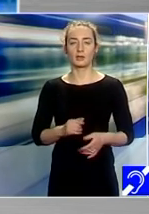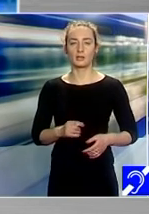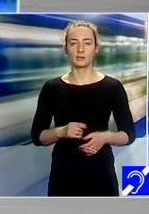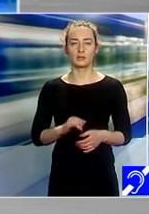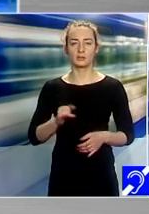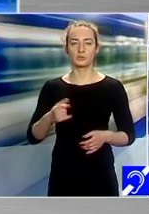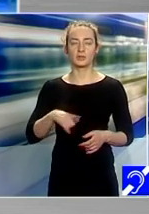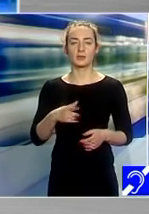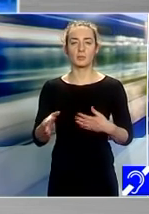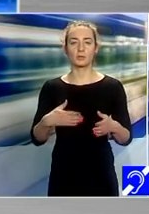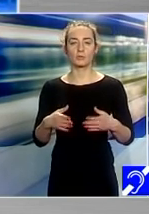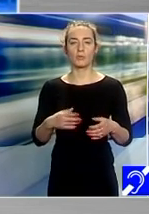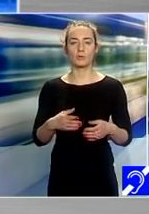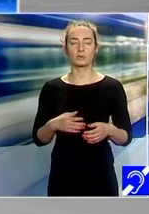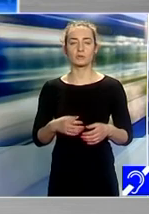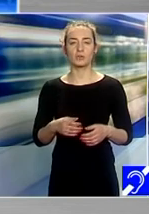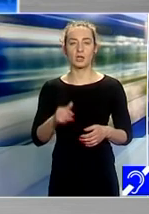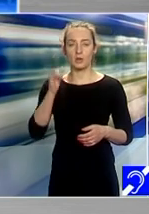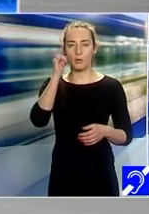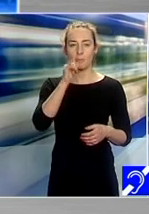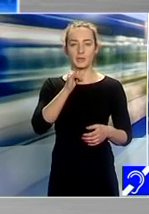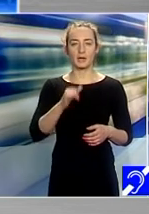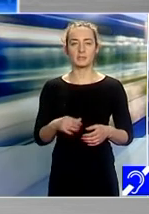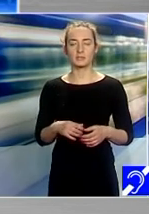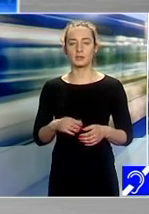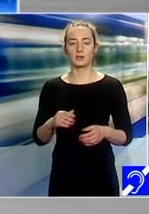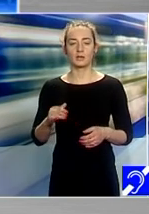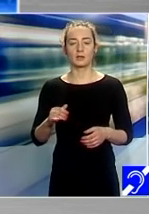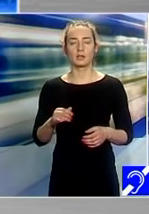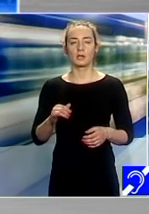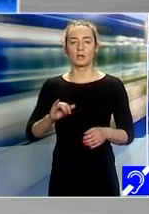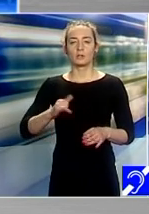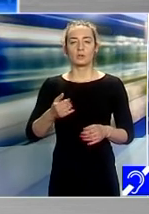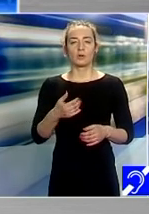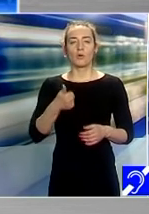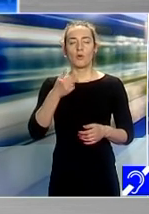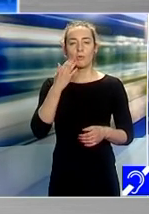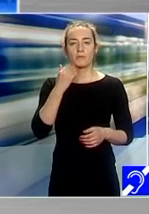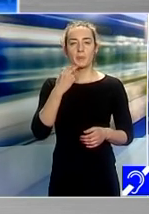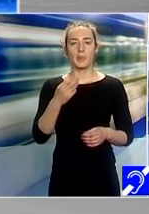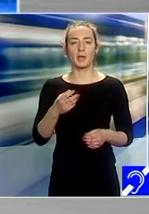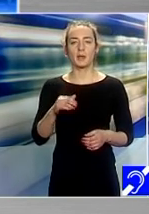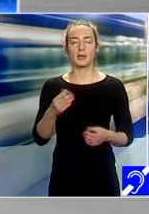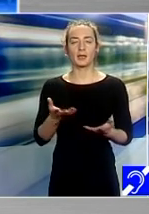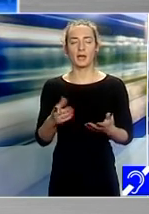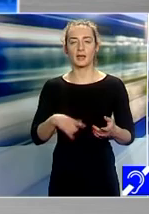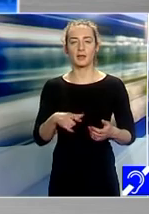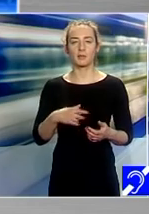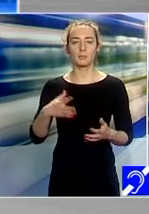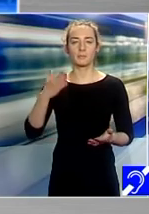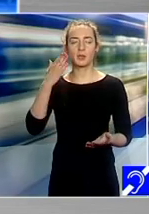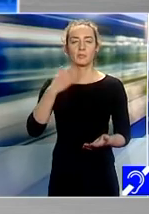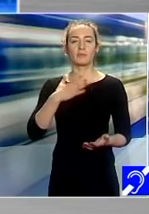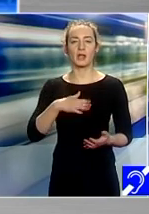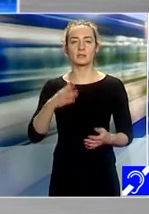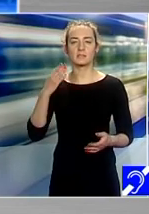intervenție chirurgicală, dar o pacientă care este supusă operației pentru cura radicală a cancerului de sân, cred că nu mai